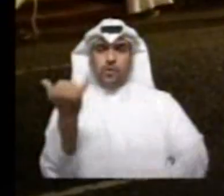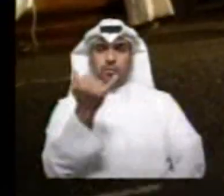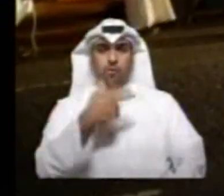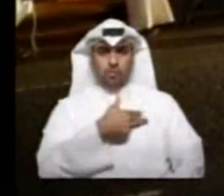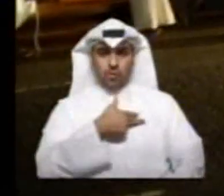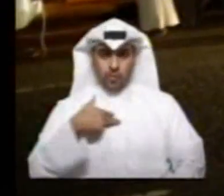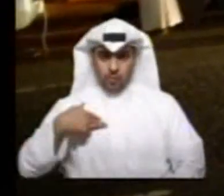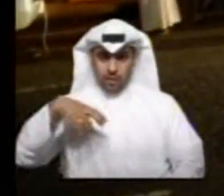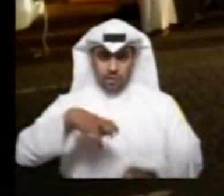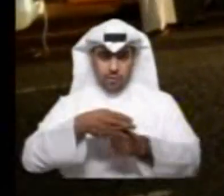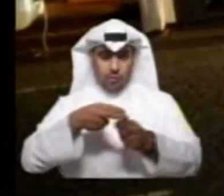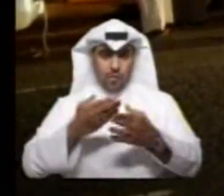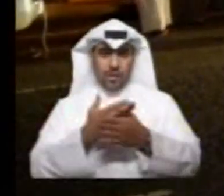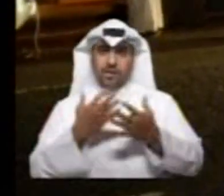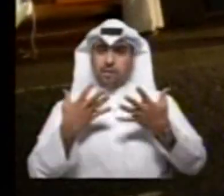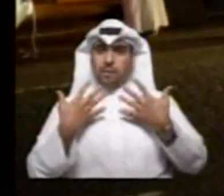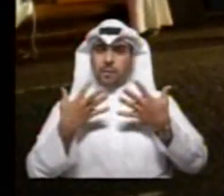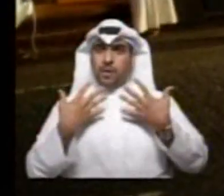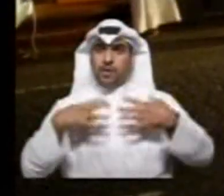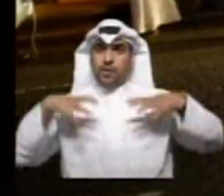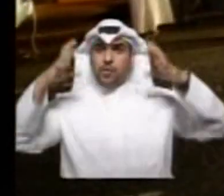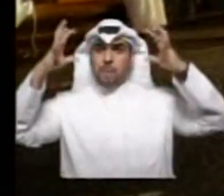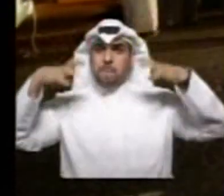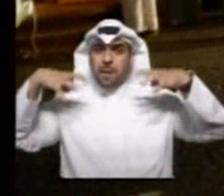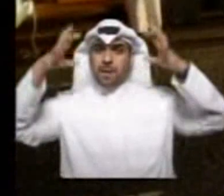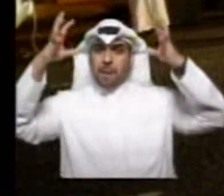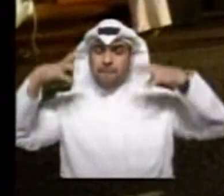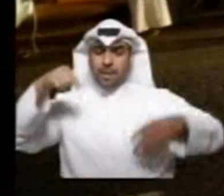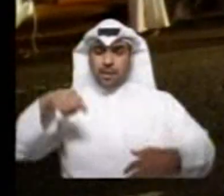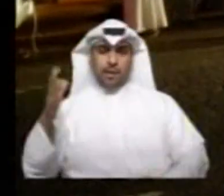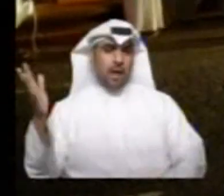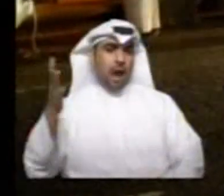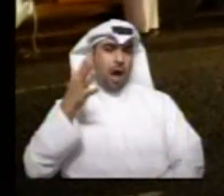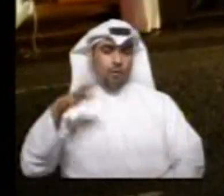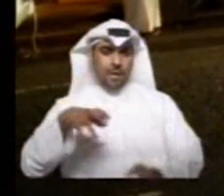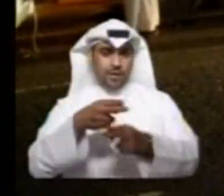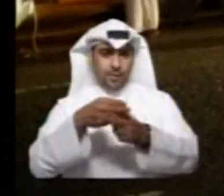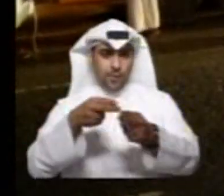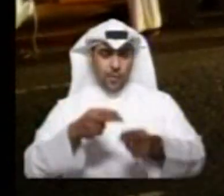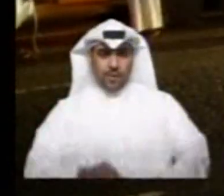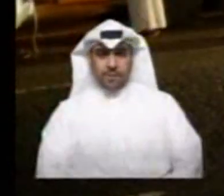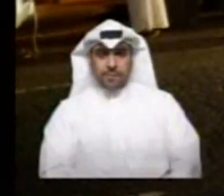الدولة لمواجهة الحالات الطارئة وسط عدم استقرار حالة الطقس في البلاد.